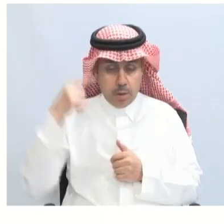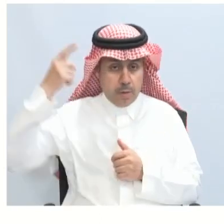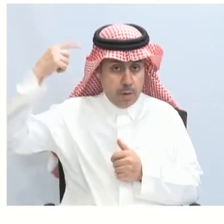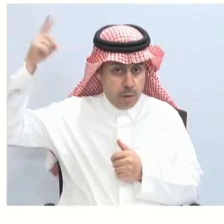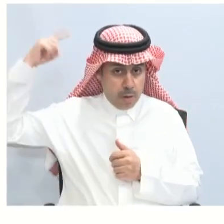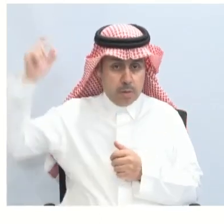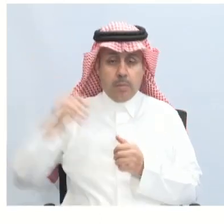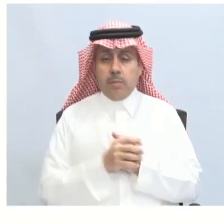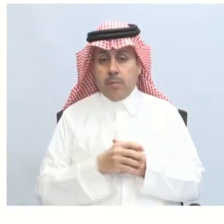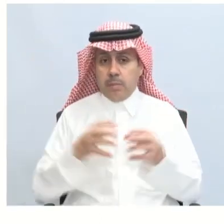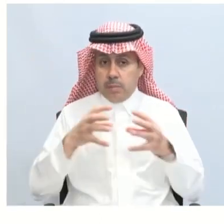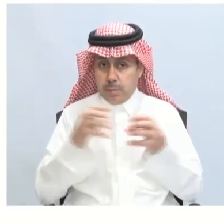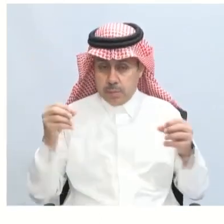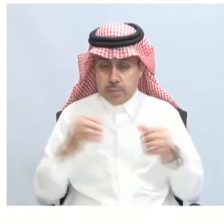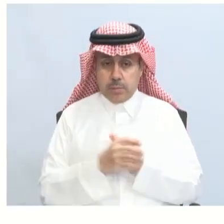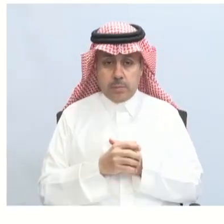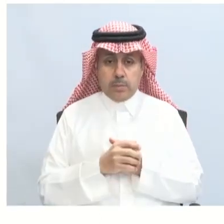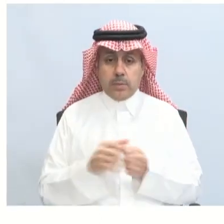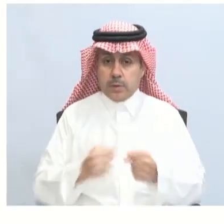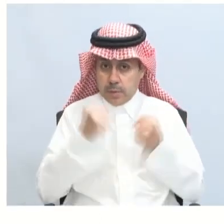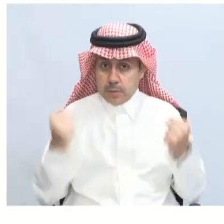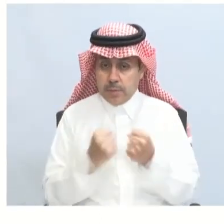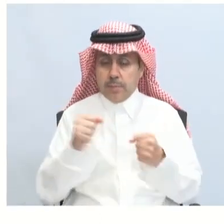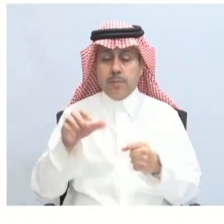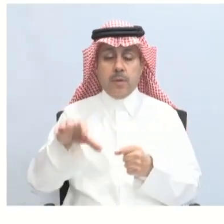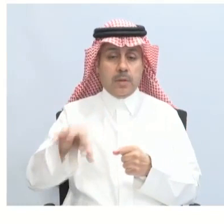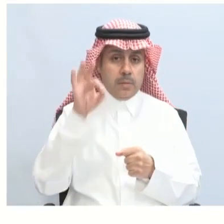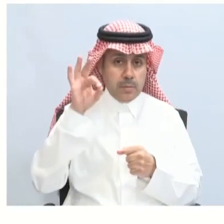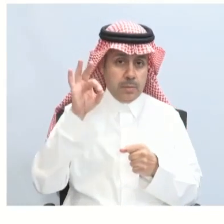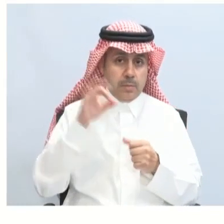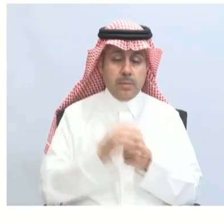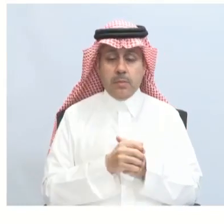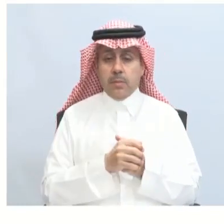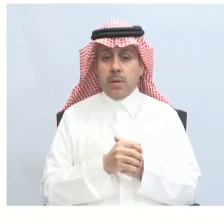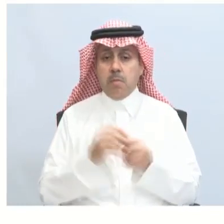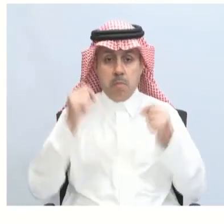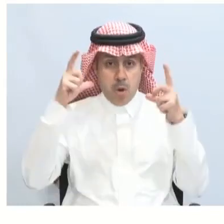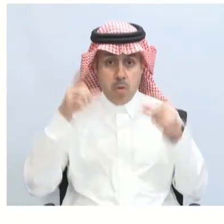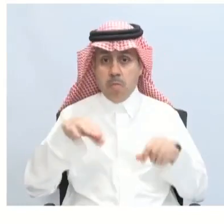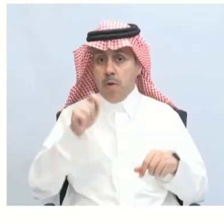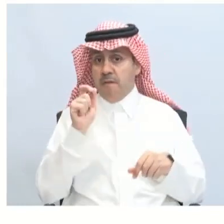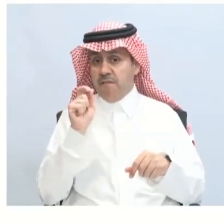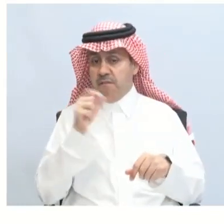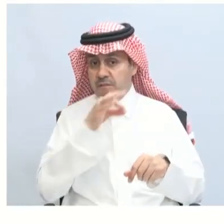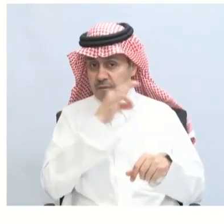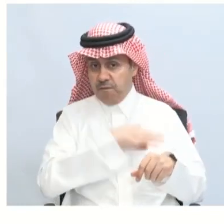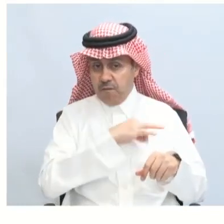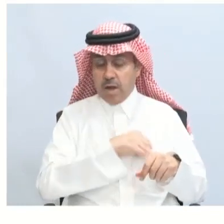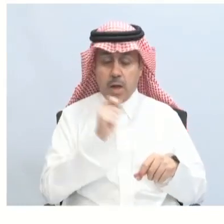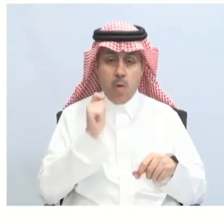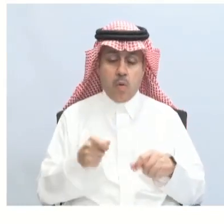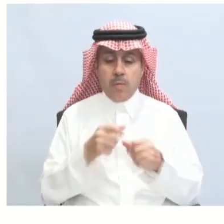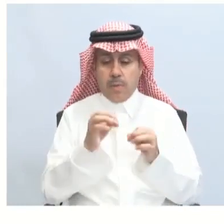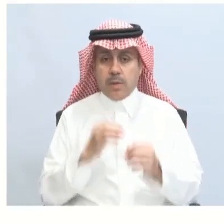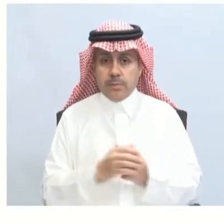ذكرنا قبل قليل في تفسيرها وحاولوا ان تستنبط منها معلومه او فائده استفدنا من